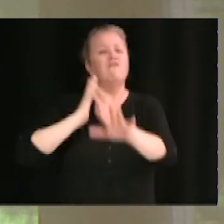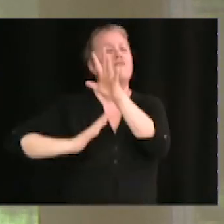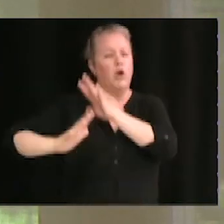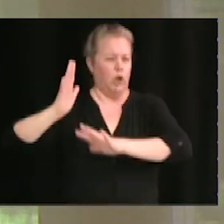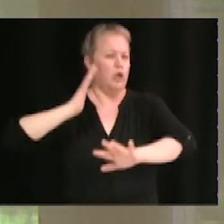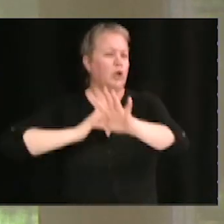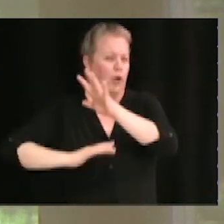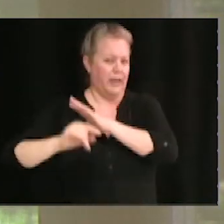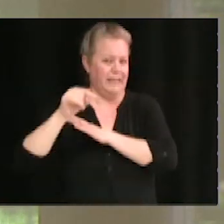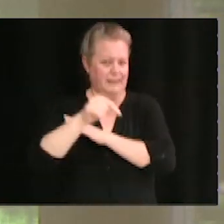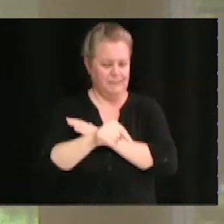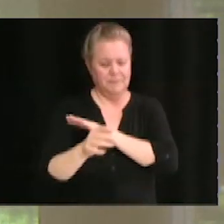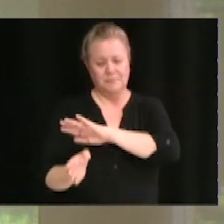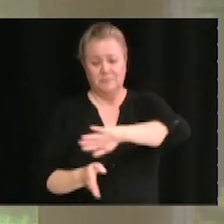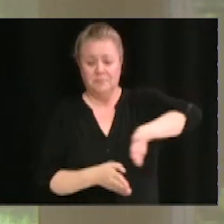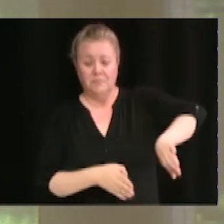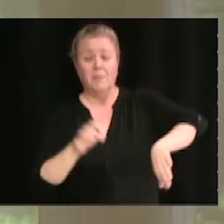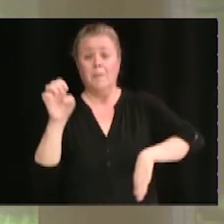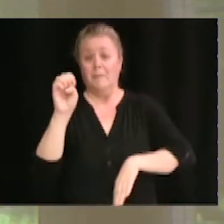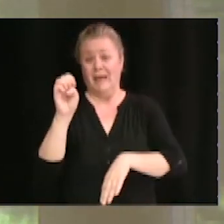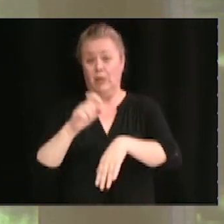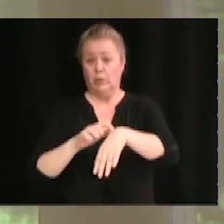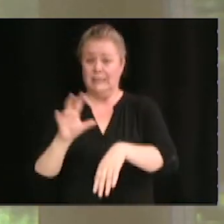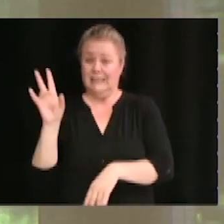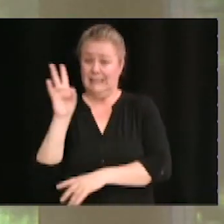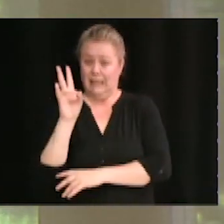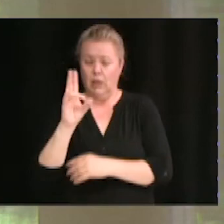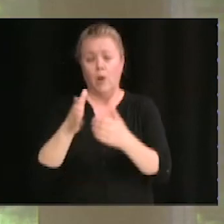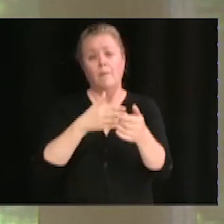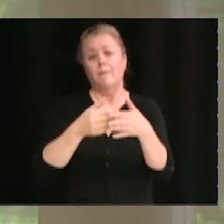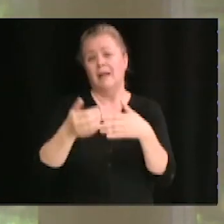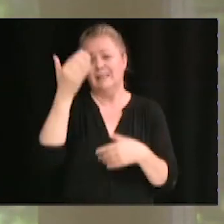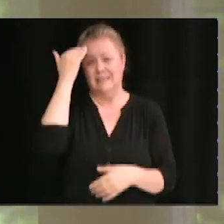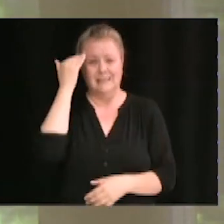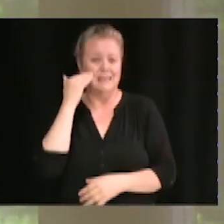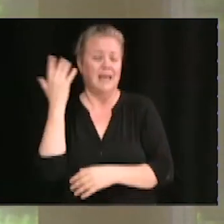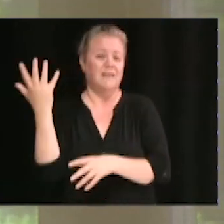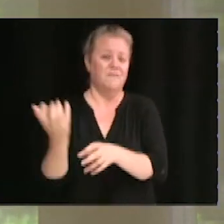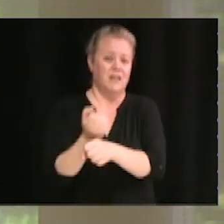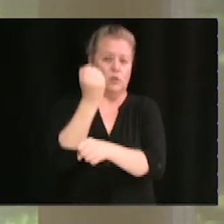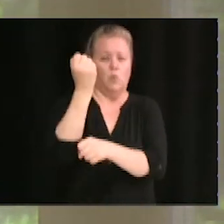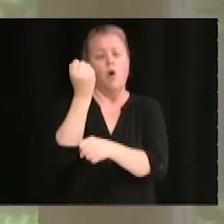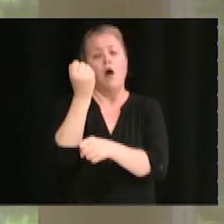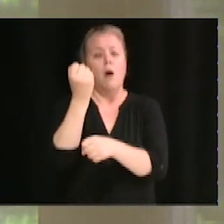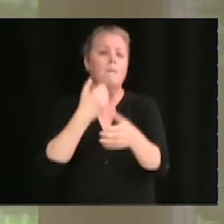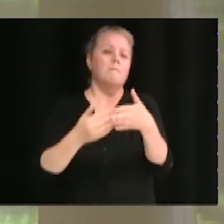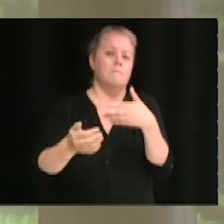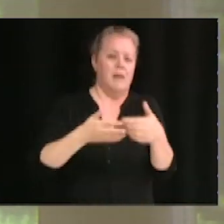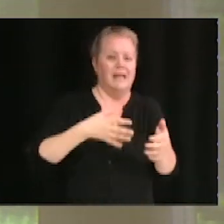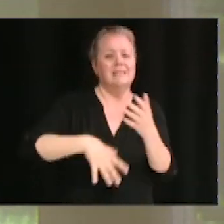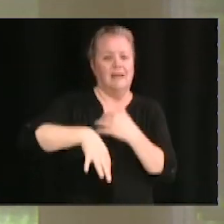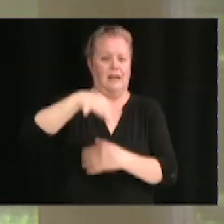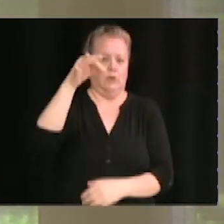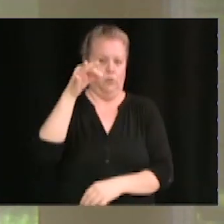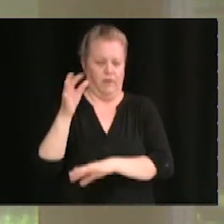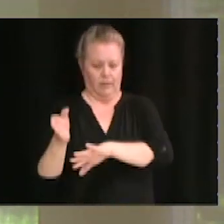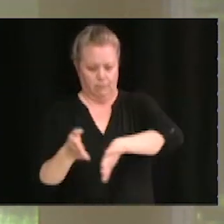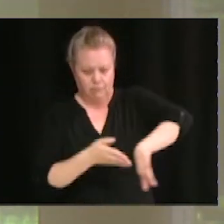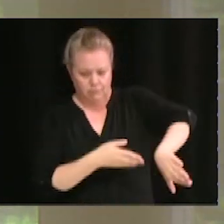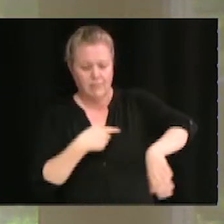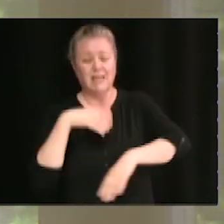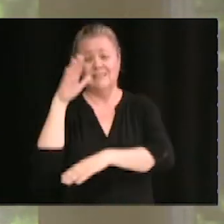la découverte, les mercredis à 19h, à la place Sainte-Victoire. Il y a le cinéma familial en plein air. Je me demande si ce n pas déjà commencé.